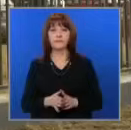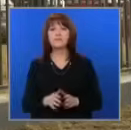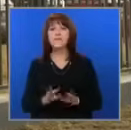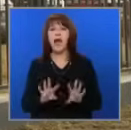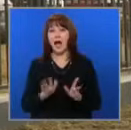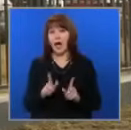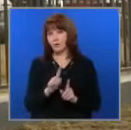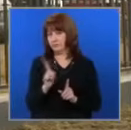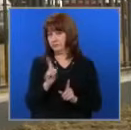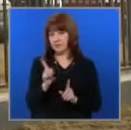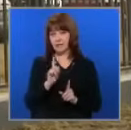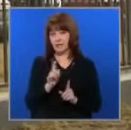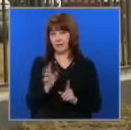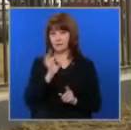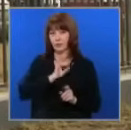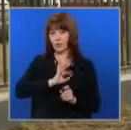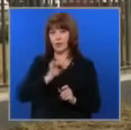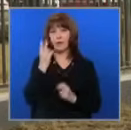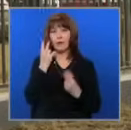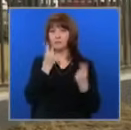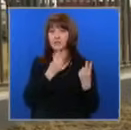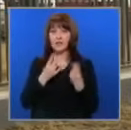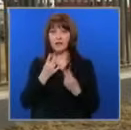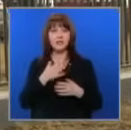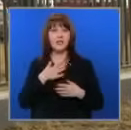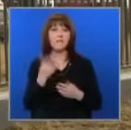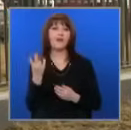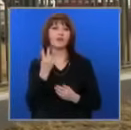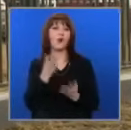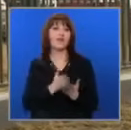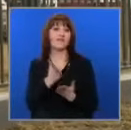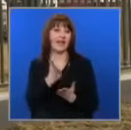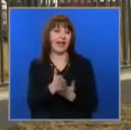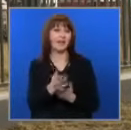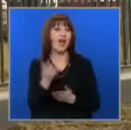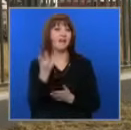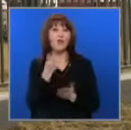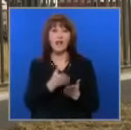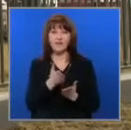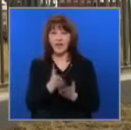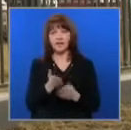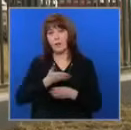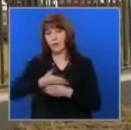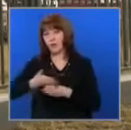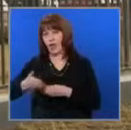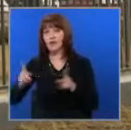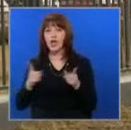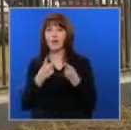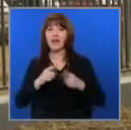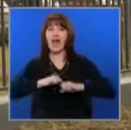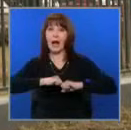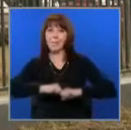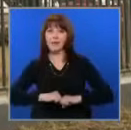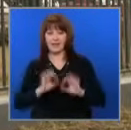Ако не се постигне съгласие, тогава има втори вариант и този втори вариант е да продължи да управлява кабинета